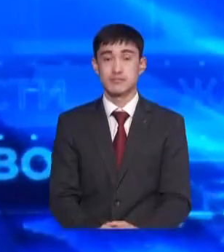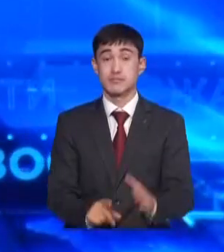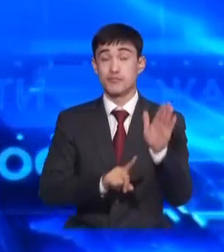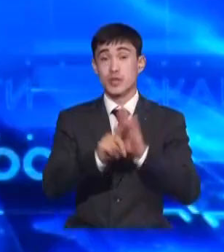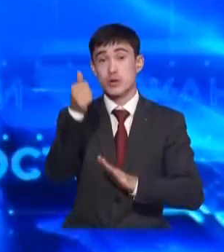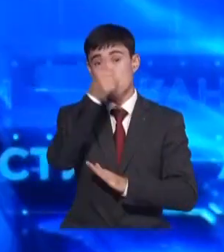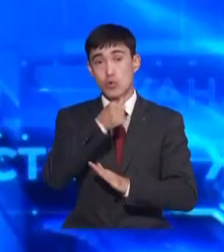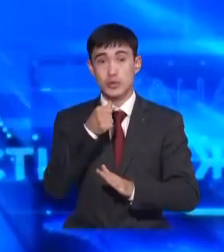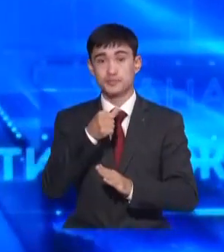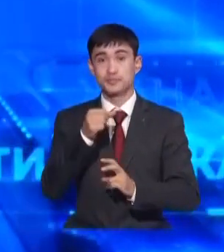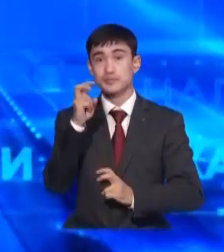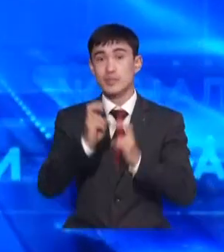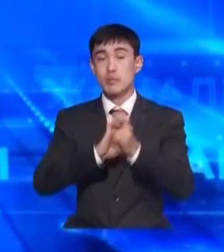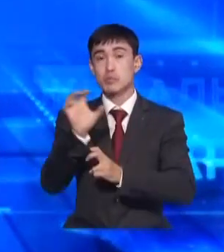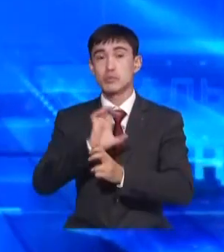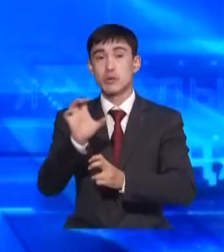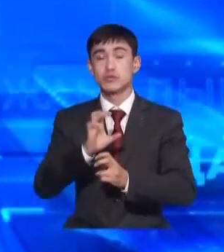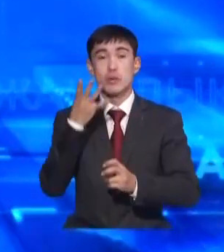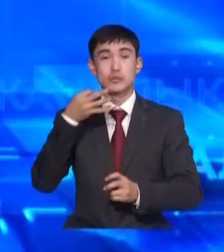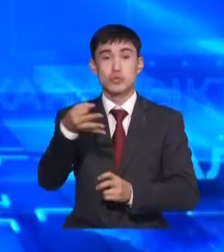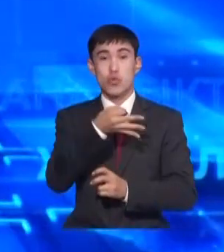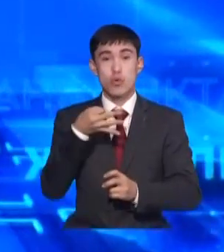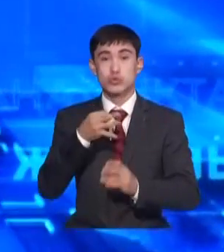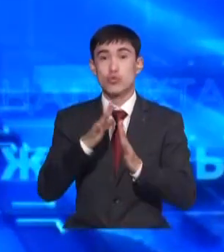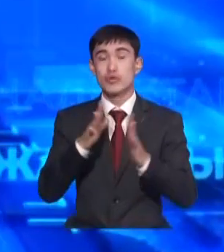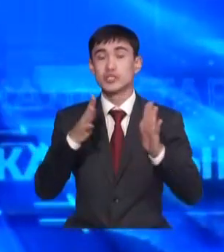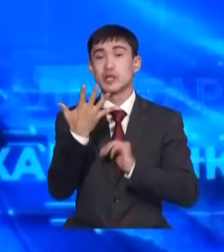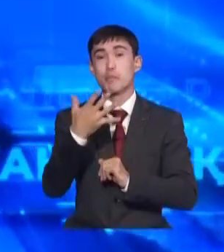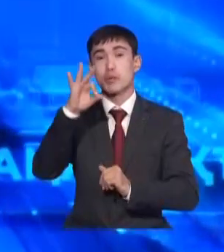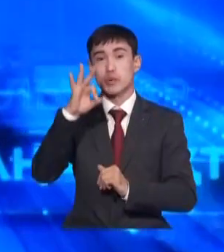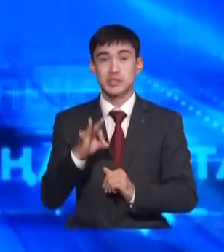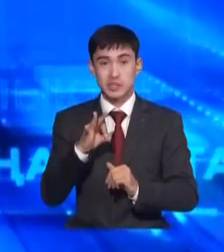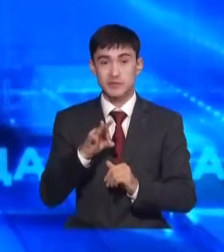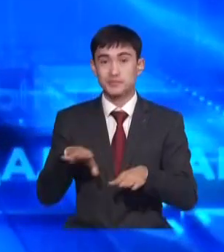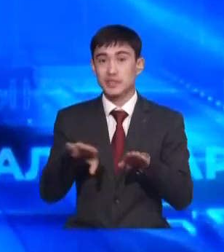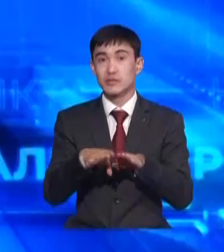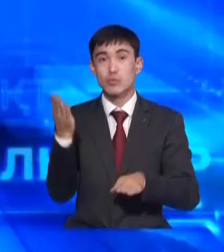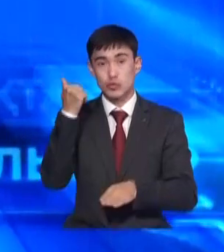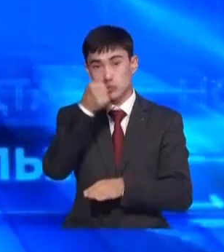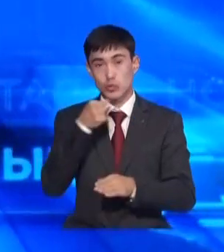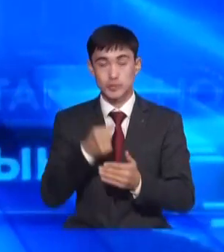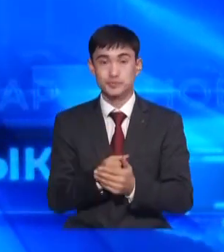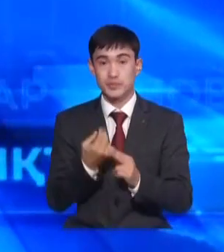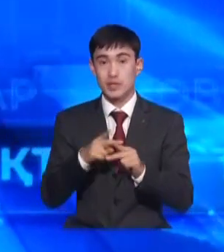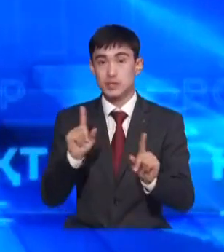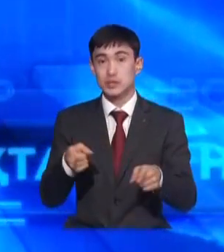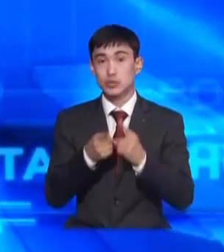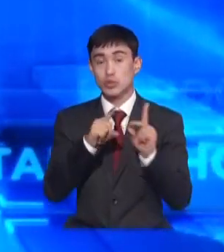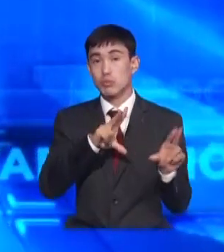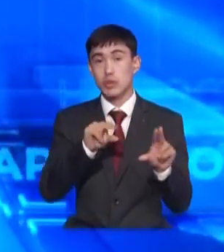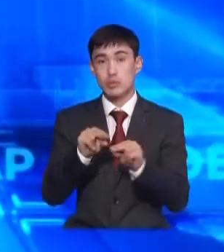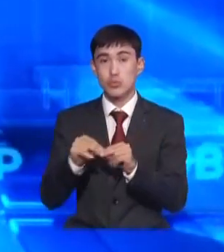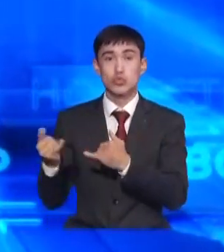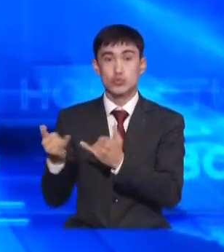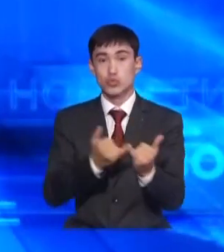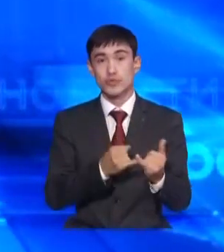С начала года объем промышленного производства в Алматинской области увеличился на 5% по сравнению с прошлым годом. Это